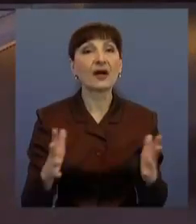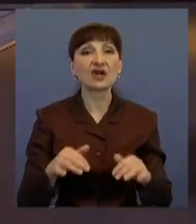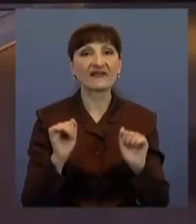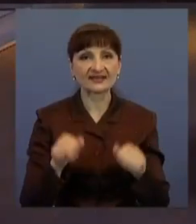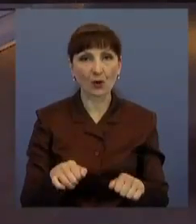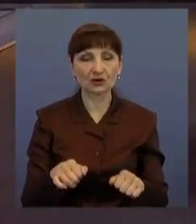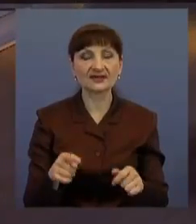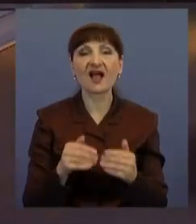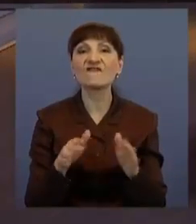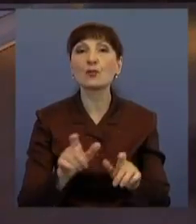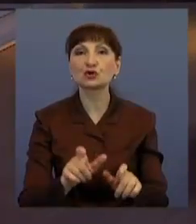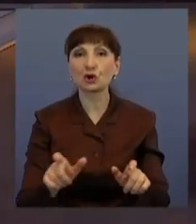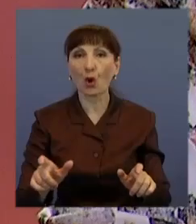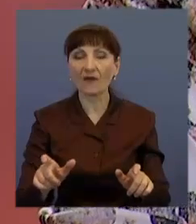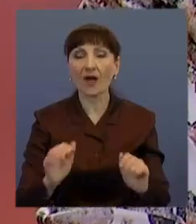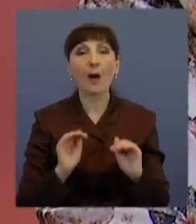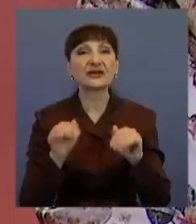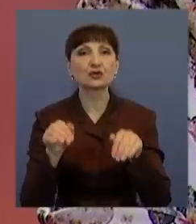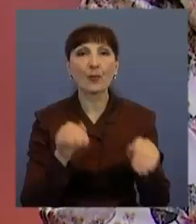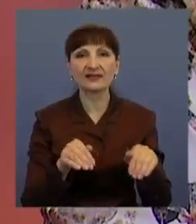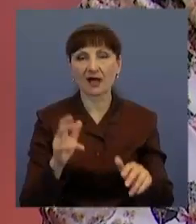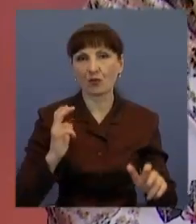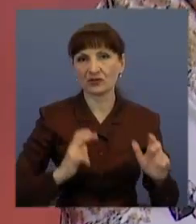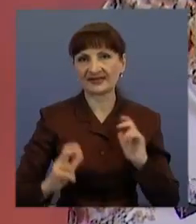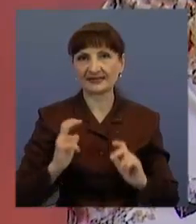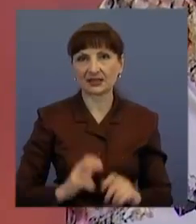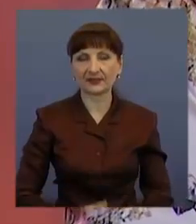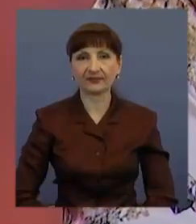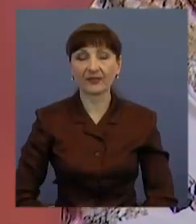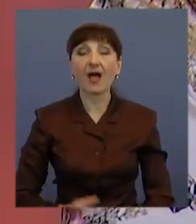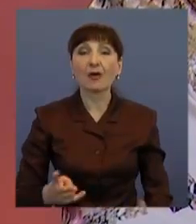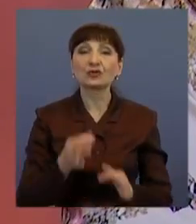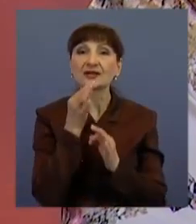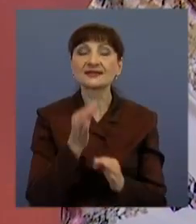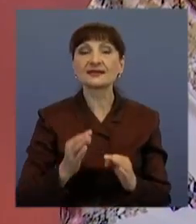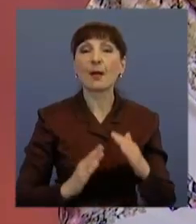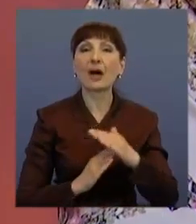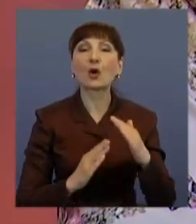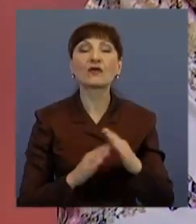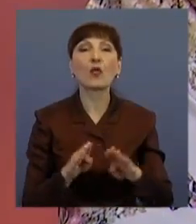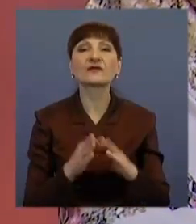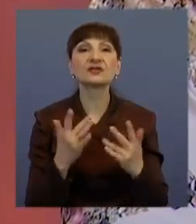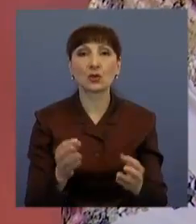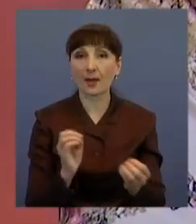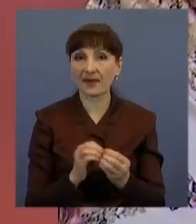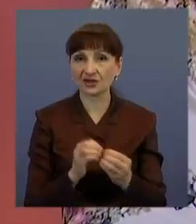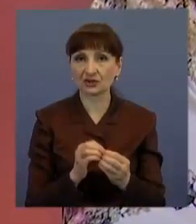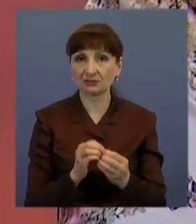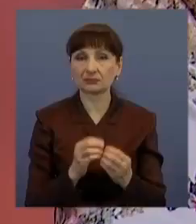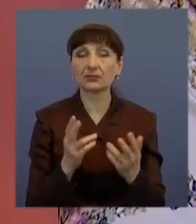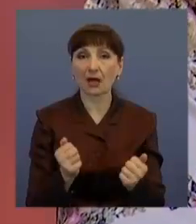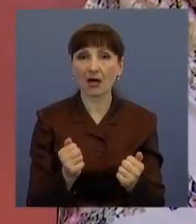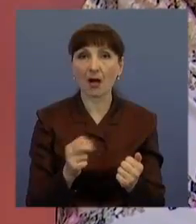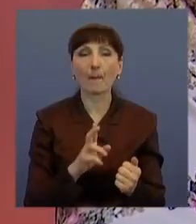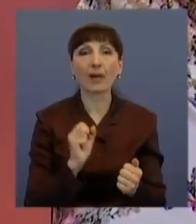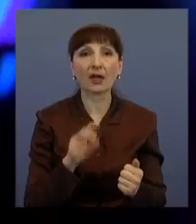для выпускников поступать в вузы. Ну, наверное, стоит обозначить. Пороговый уровень остается прежним. Прежний пороговый уровень